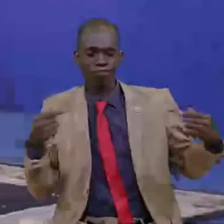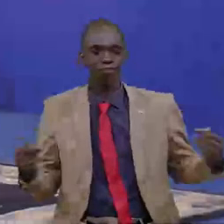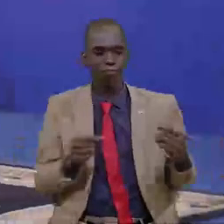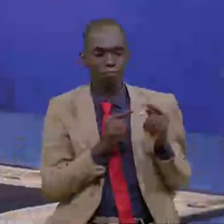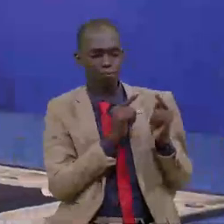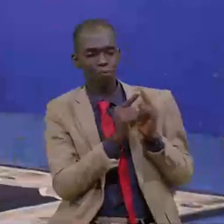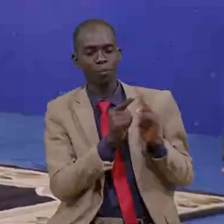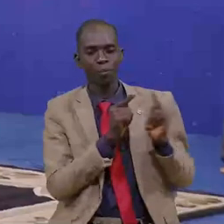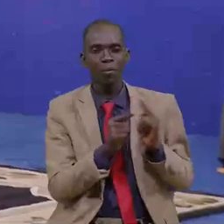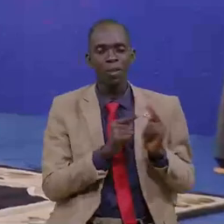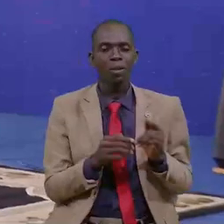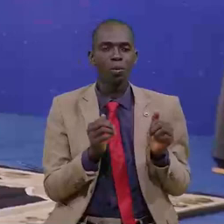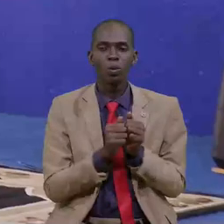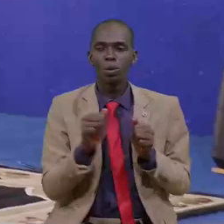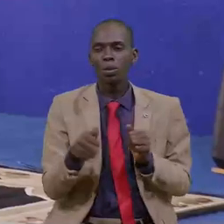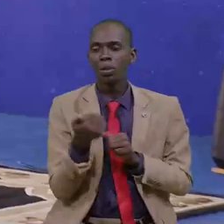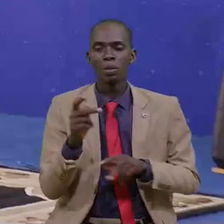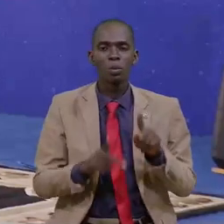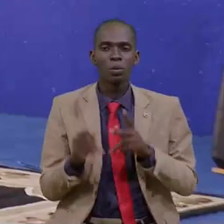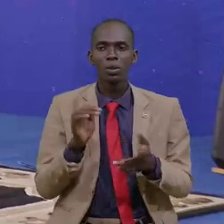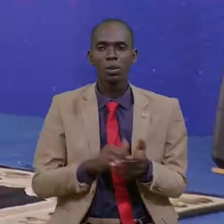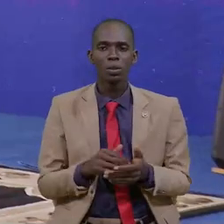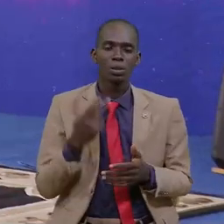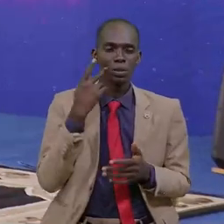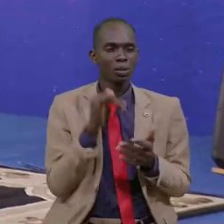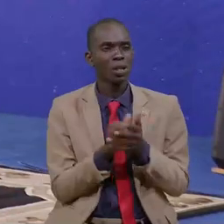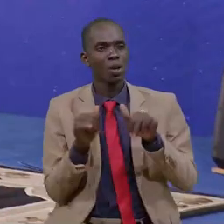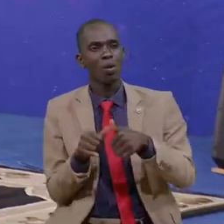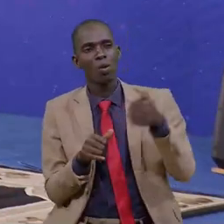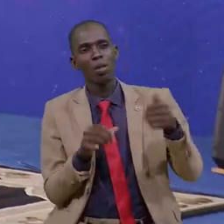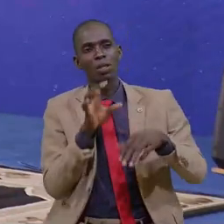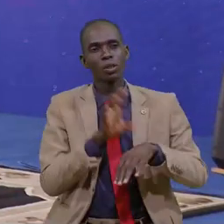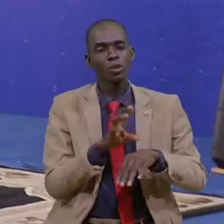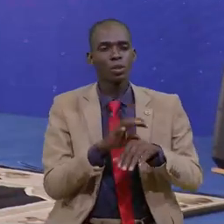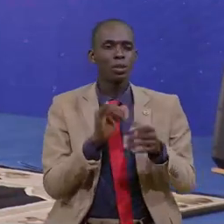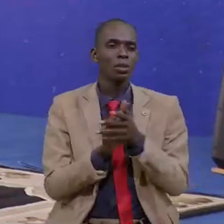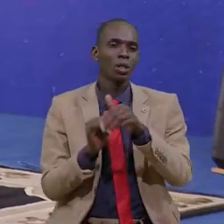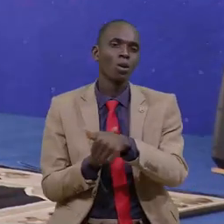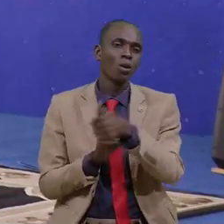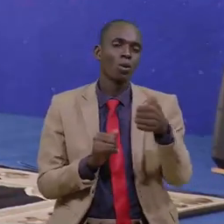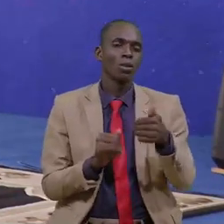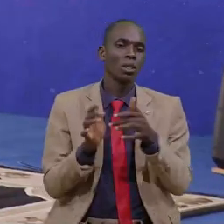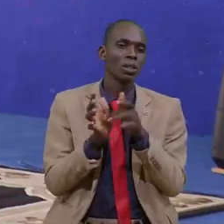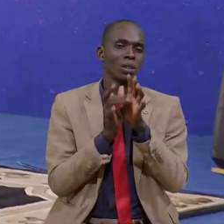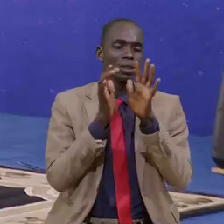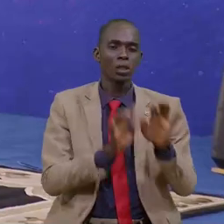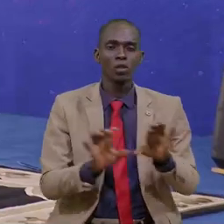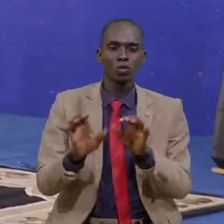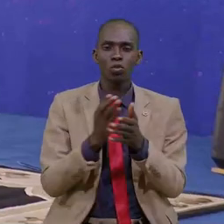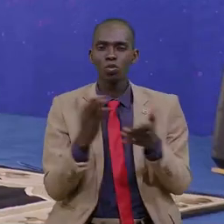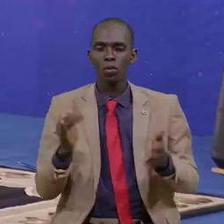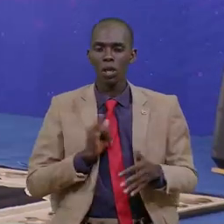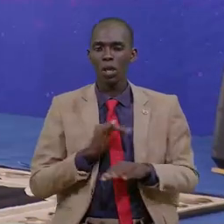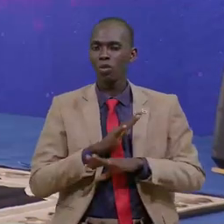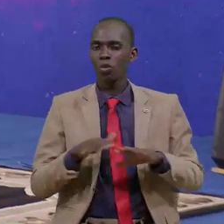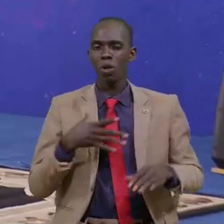pas dire, ah, je vais me venger. C'est être en église. Tel autre croyant a fait quelque chose que je n'apprécie